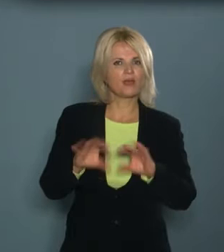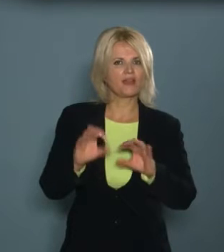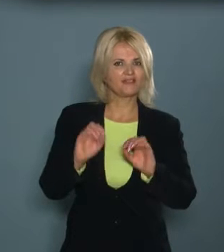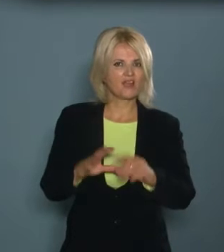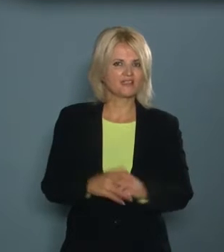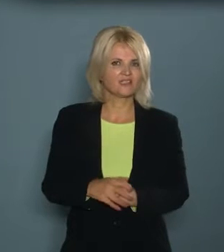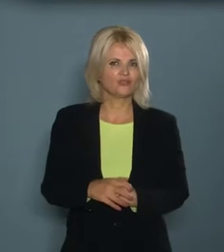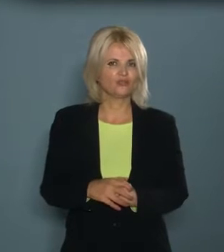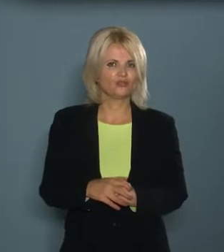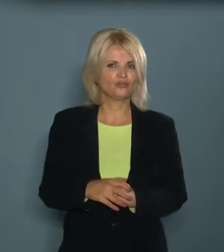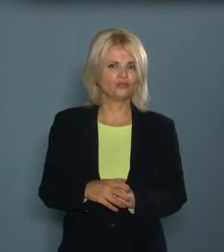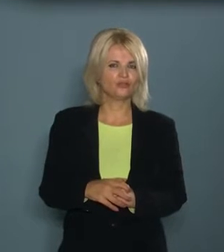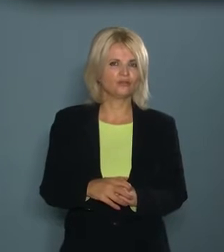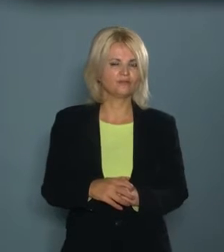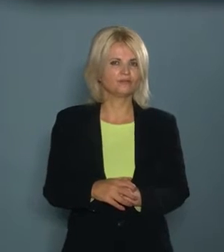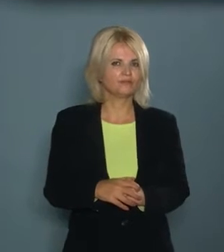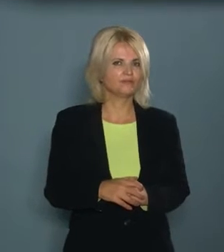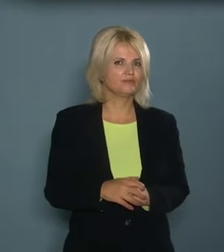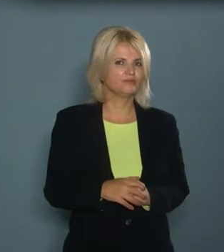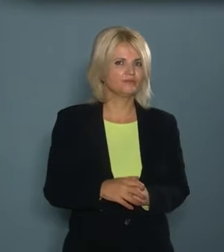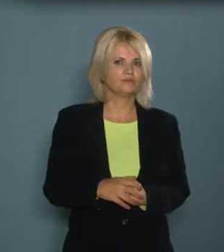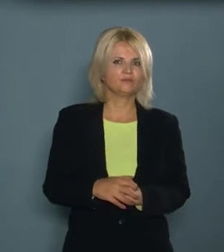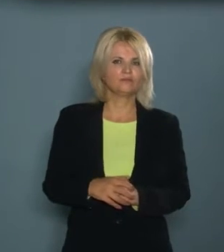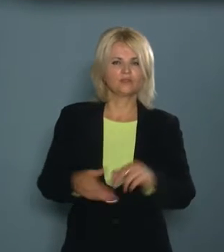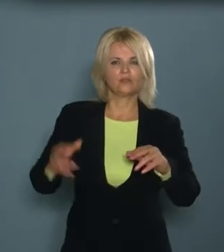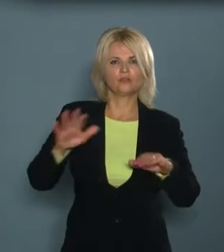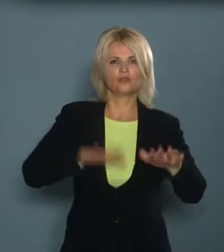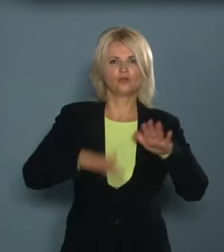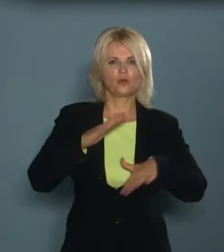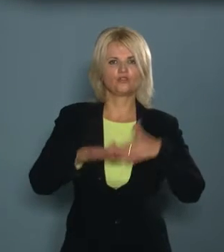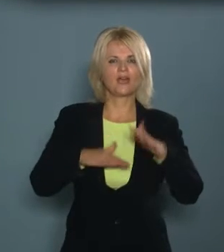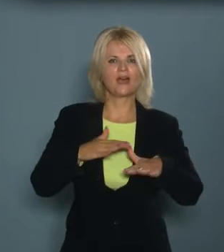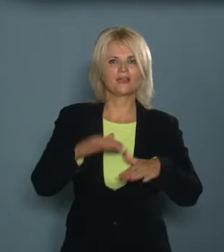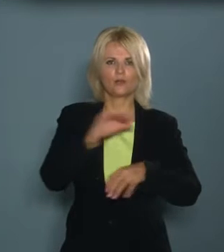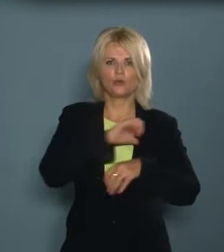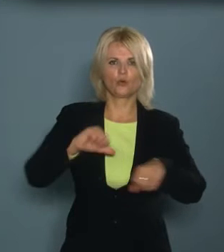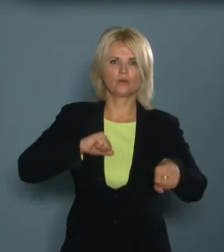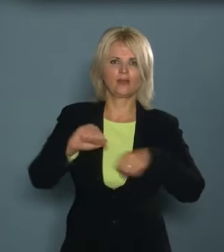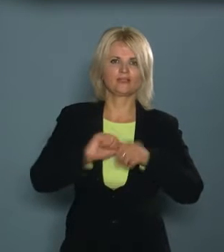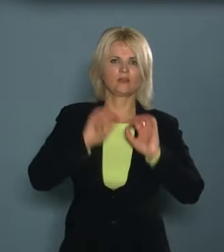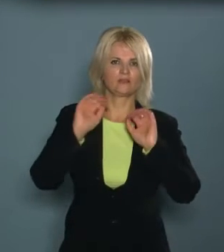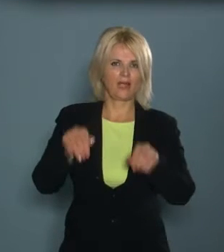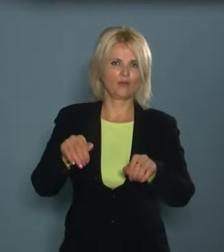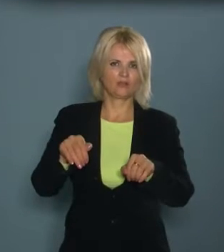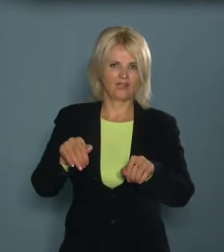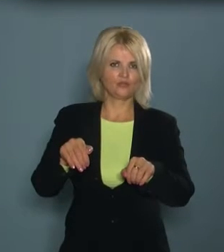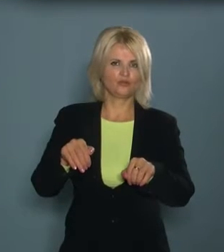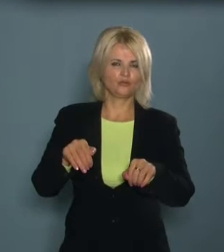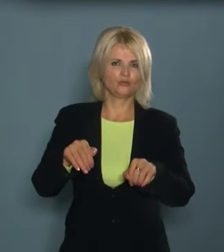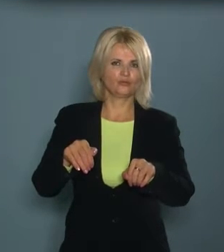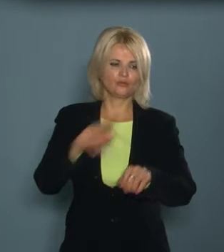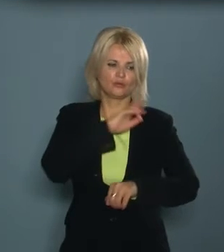berendezést, amely már nem az első volt, de amely a soroksári önkormányzat támogatásával került oda